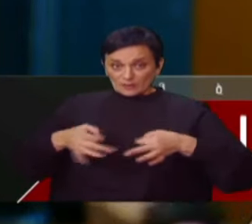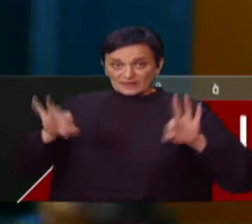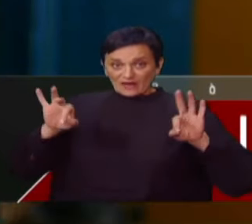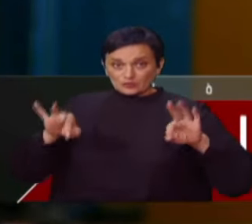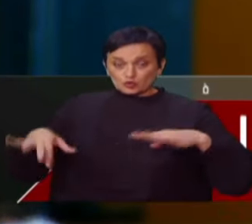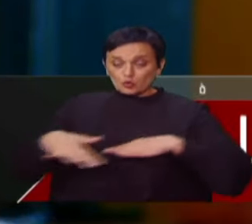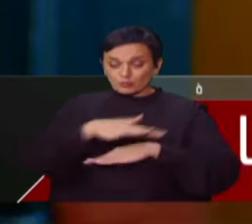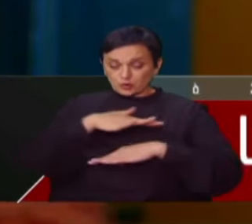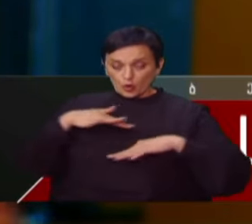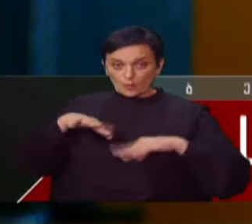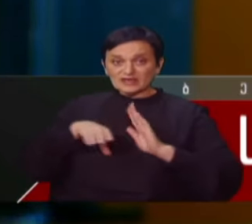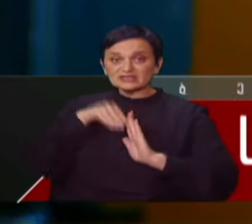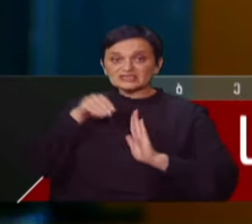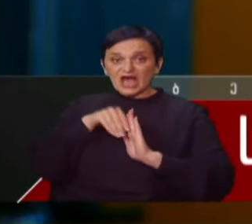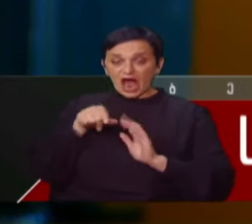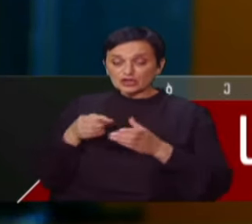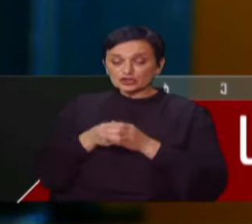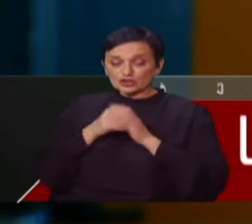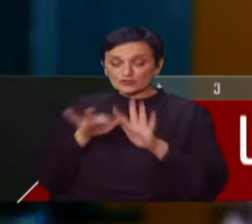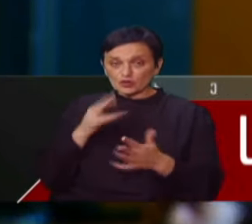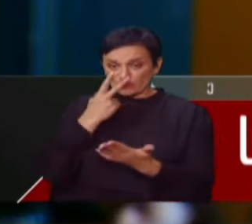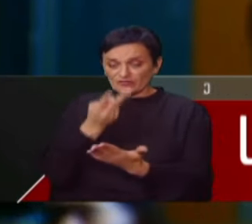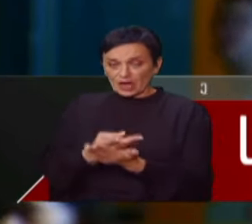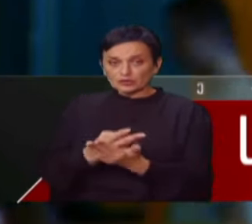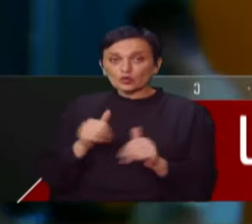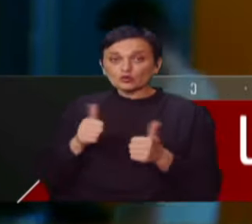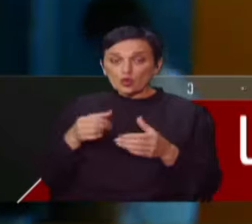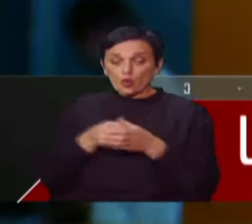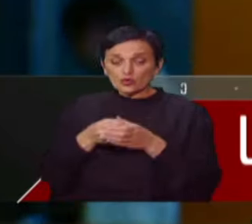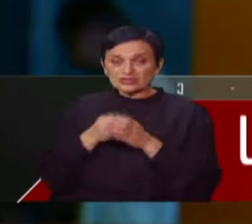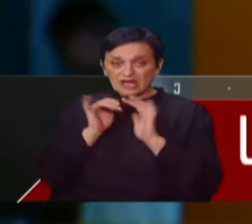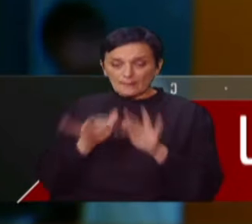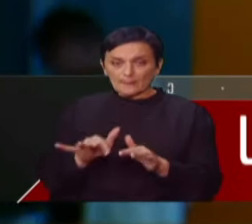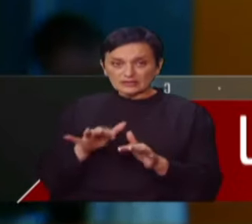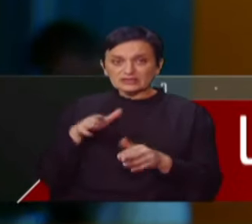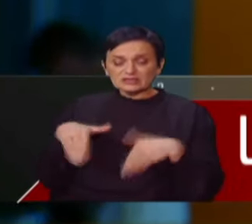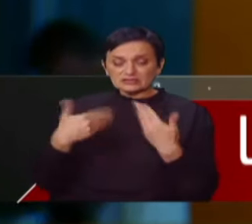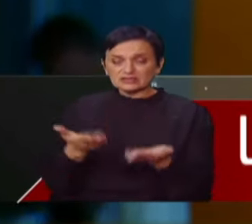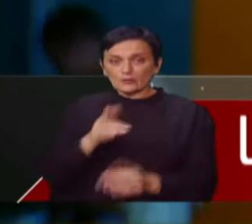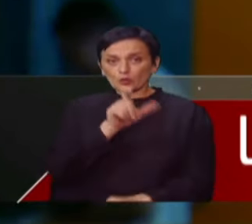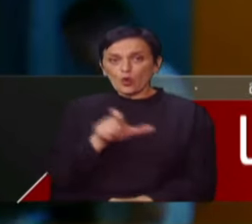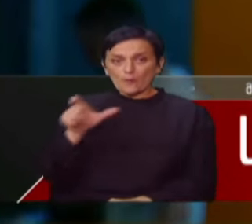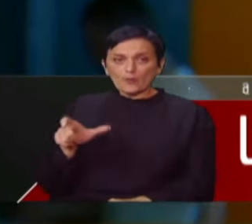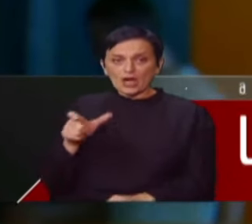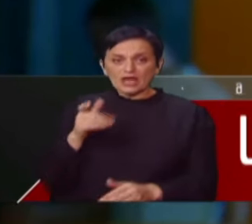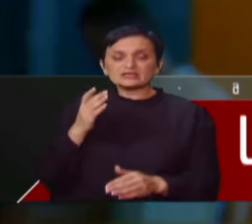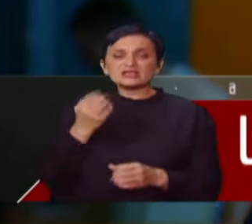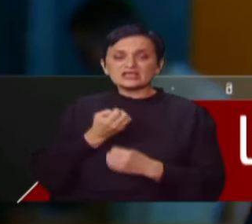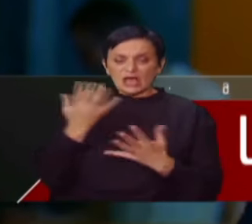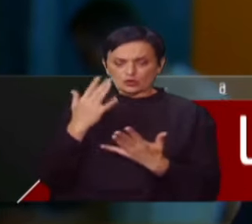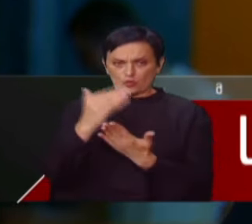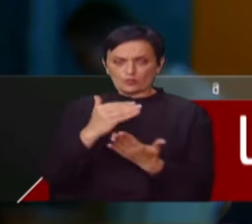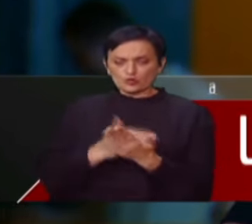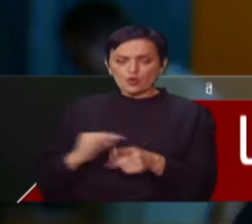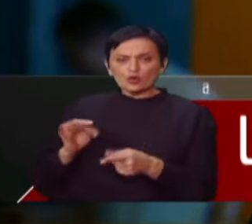მოედანი საარჩევნო კამპანიას ასევე ვხედავთ როგორც კამპანიას, რომელიც თავაზობს ადამიანებს ნათელ პროგრამას